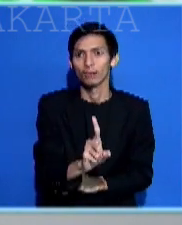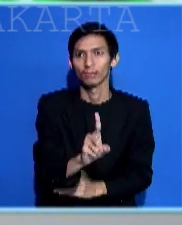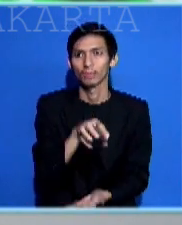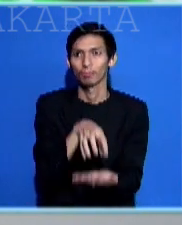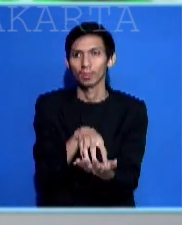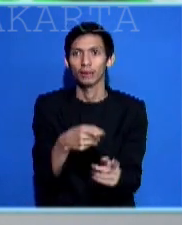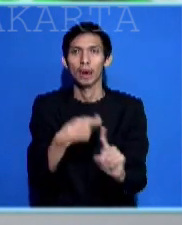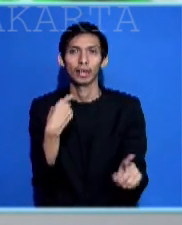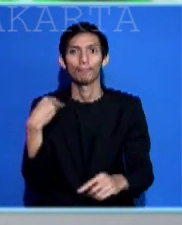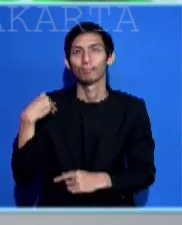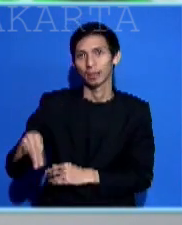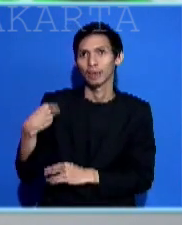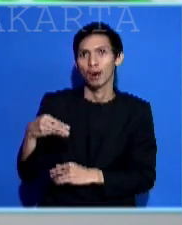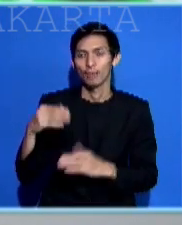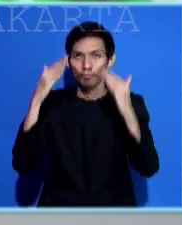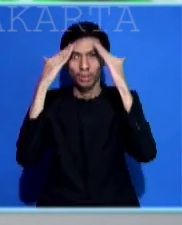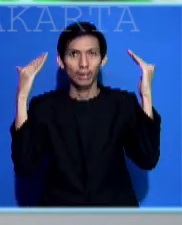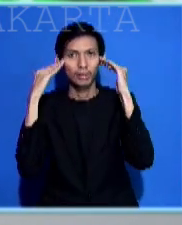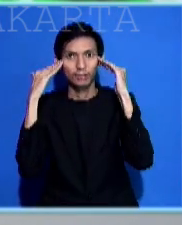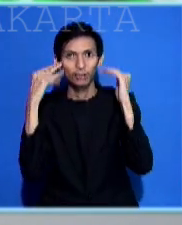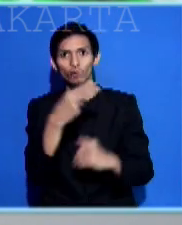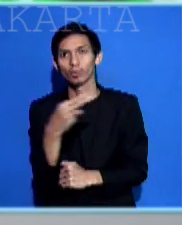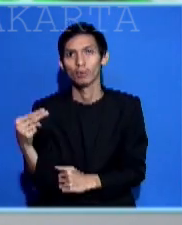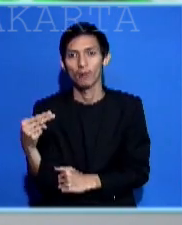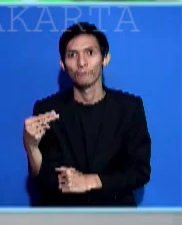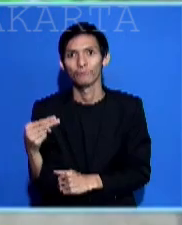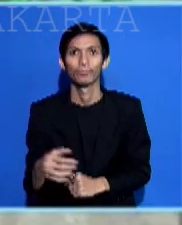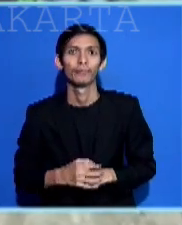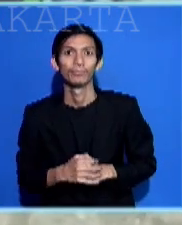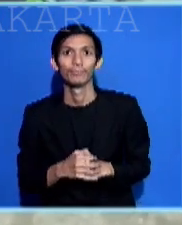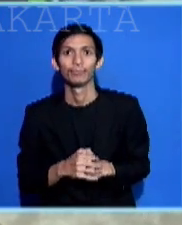Kementerian Pertanian Republik Indonesia. Kali ini dilakukan di zona kuning.